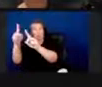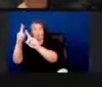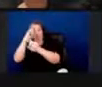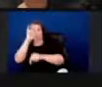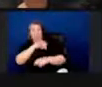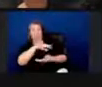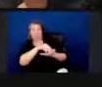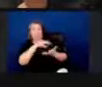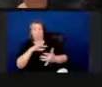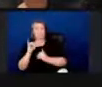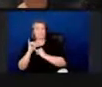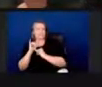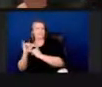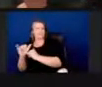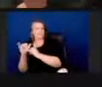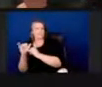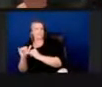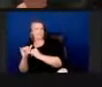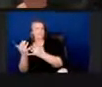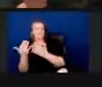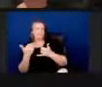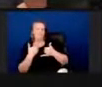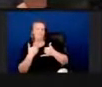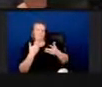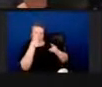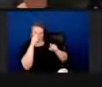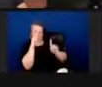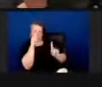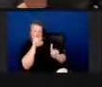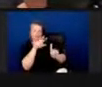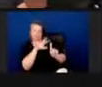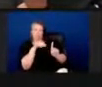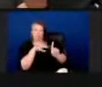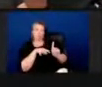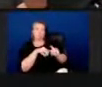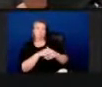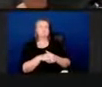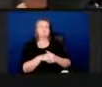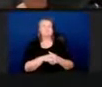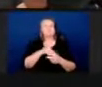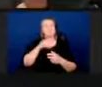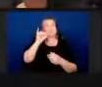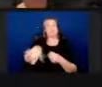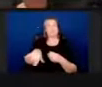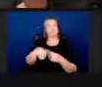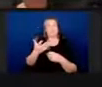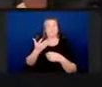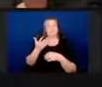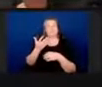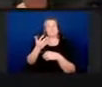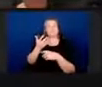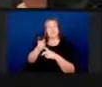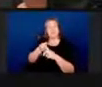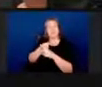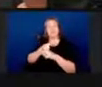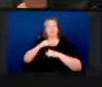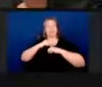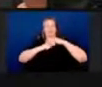vidogo ambapo wanaweza kutoa maoni yao na kuhusishwa. Na pia